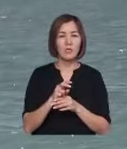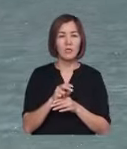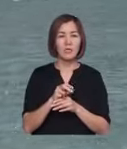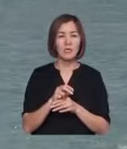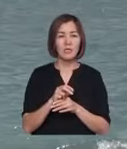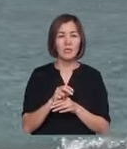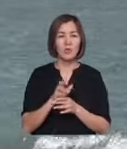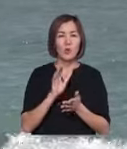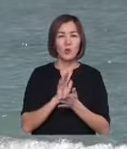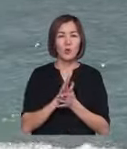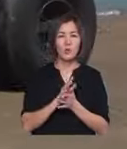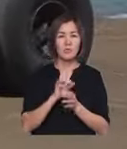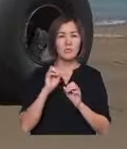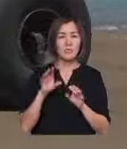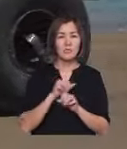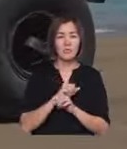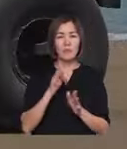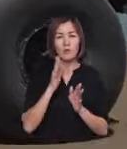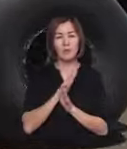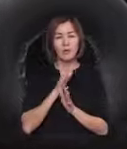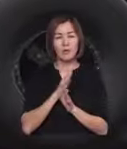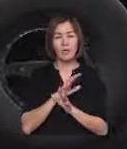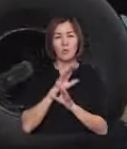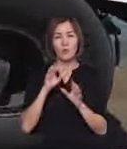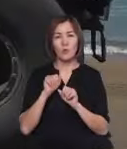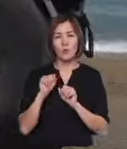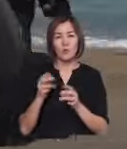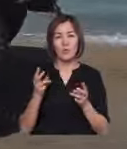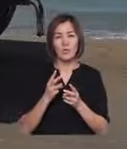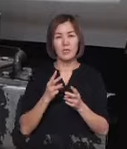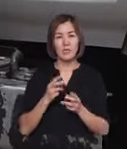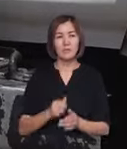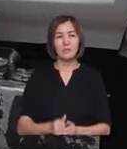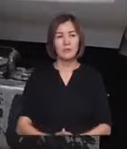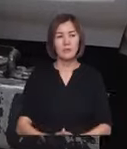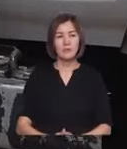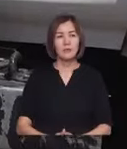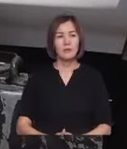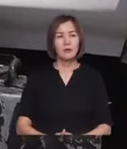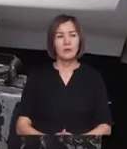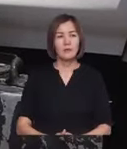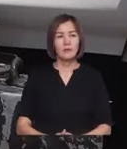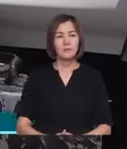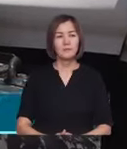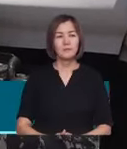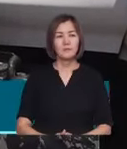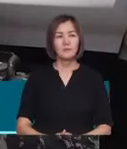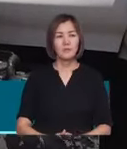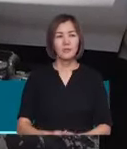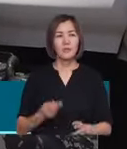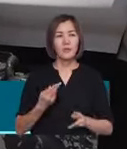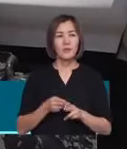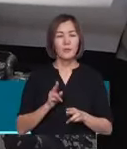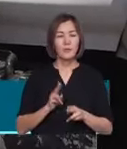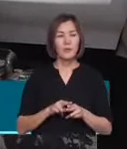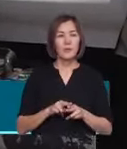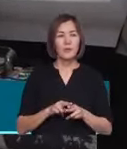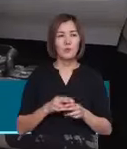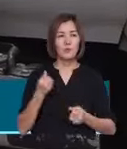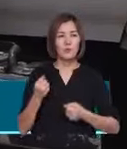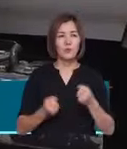қоқыс тастамауға, табиғатты аялап, көлді қорғауға шақырады. Трейекол көлігі. Бұл көліктің бір ерекшелігі